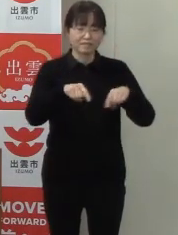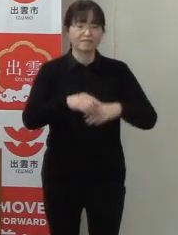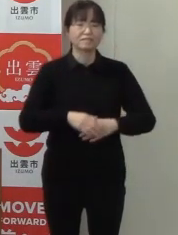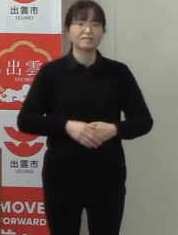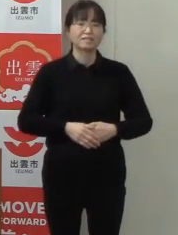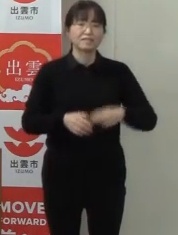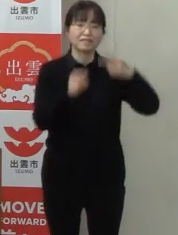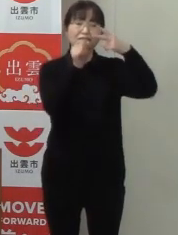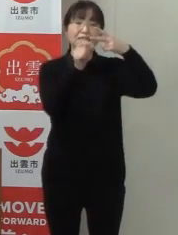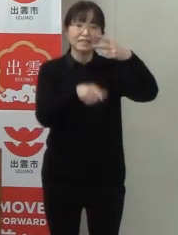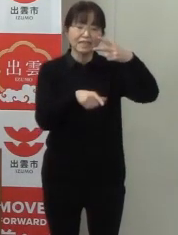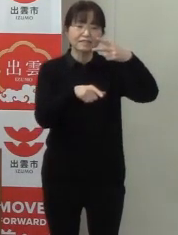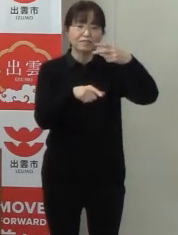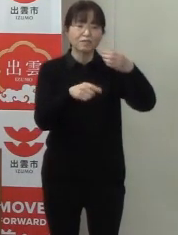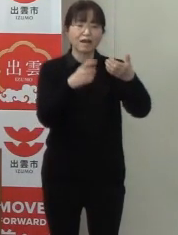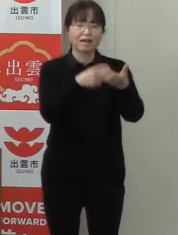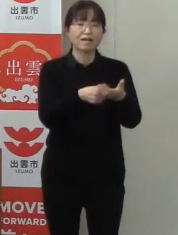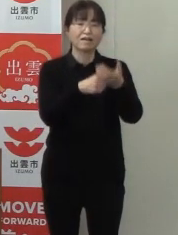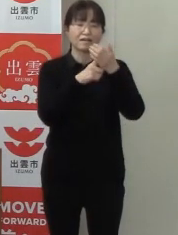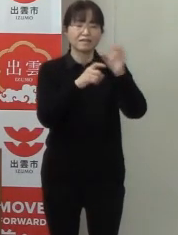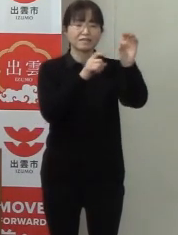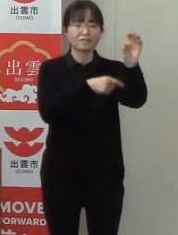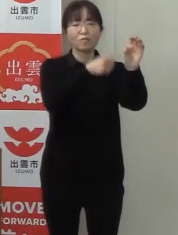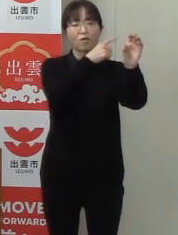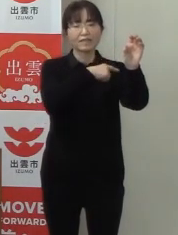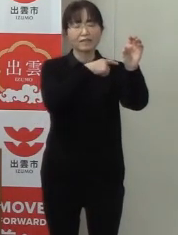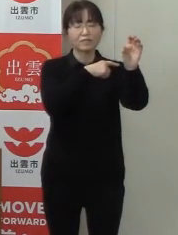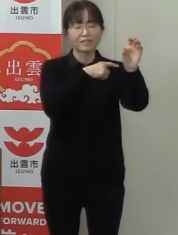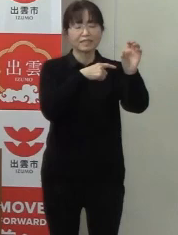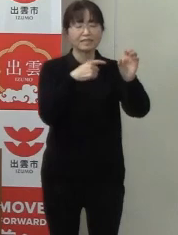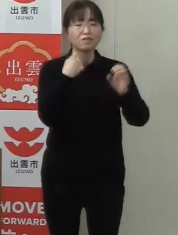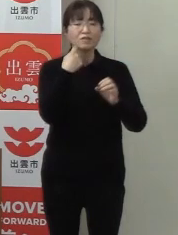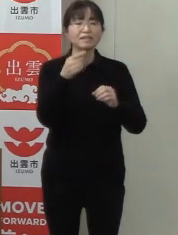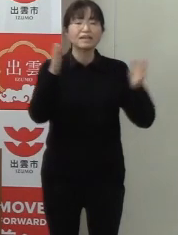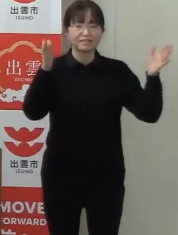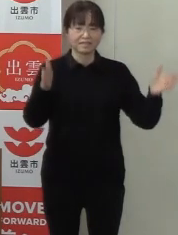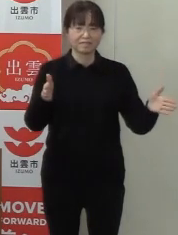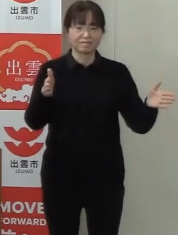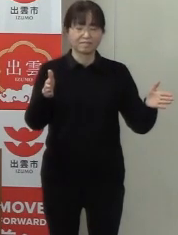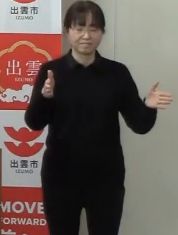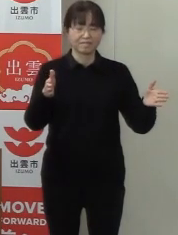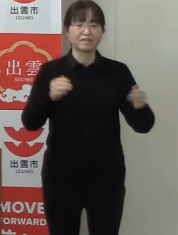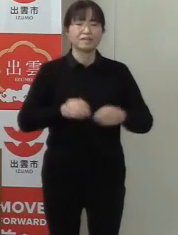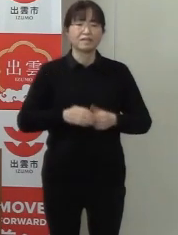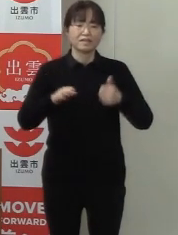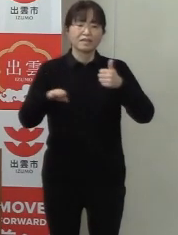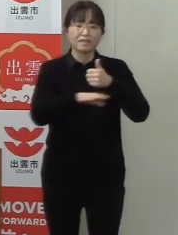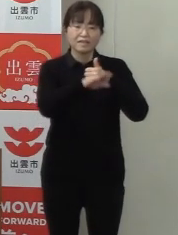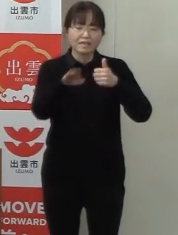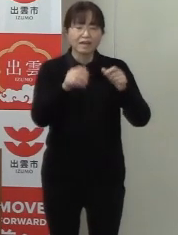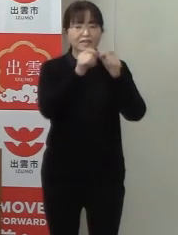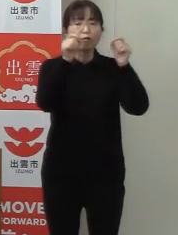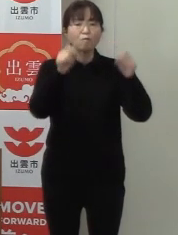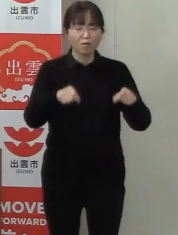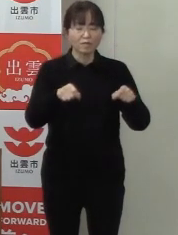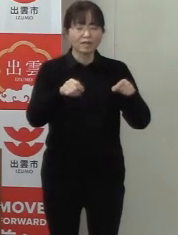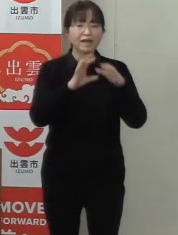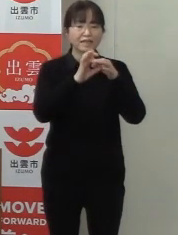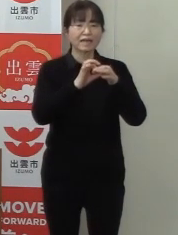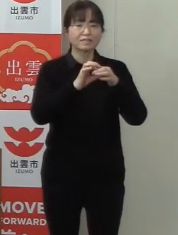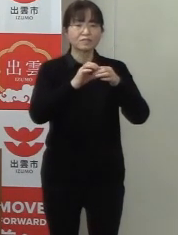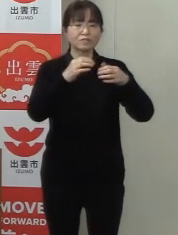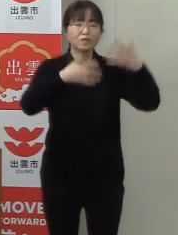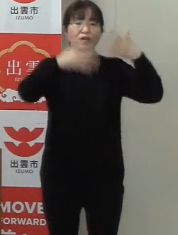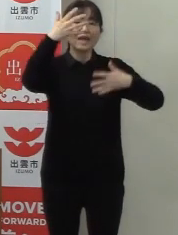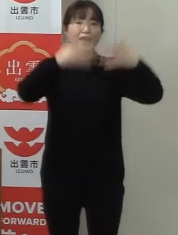ね、省エネルギー月間ということで、これに合わせてですね、環境問題に関する映画の無料